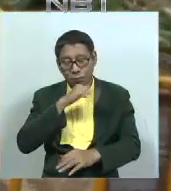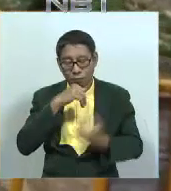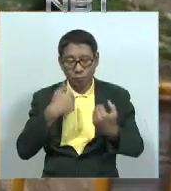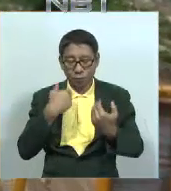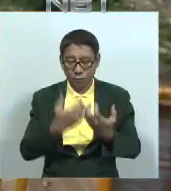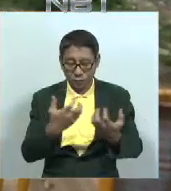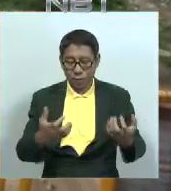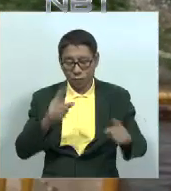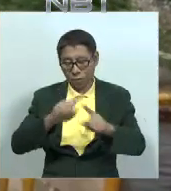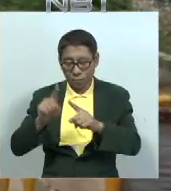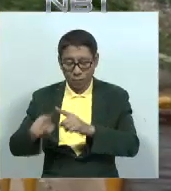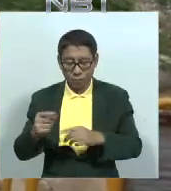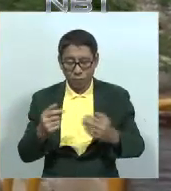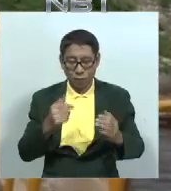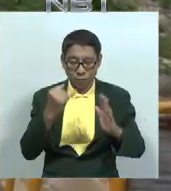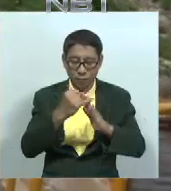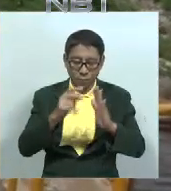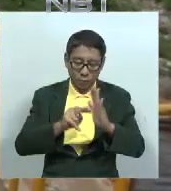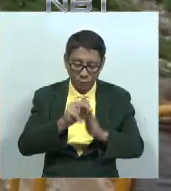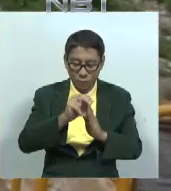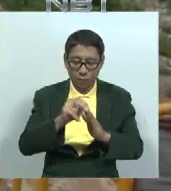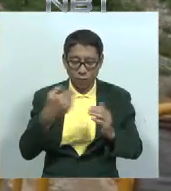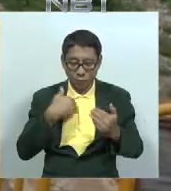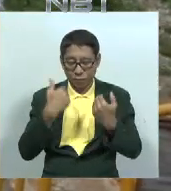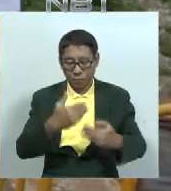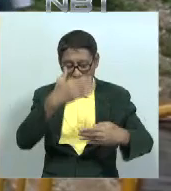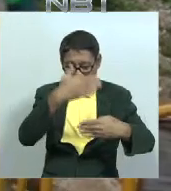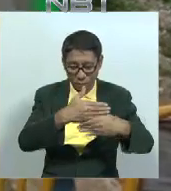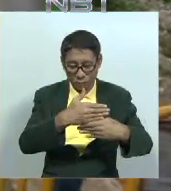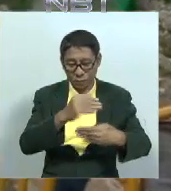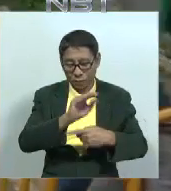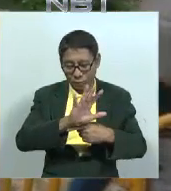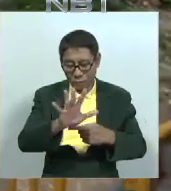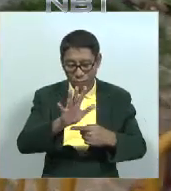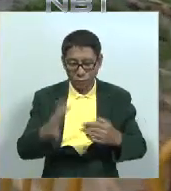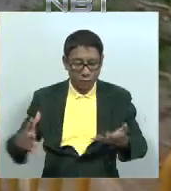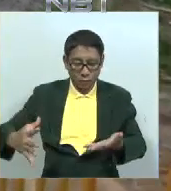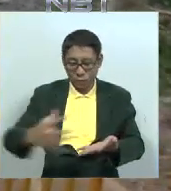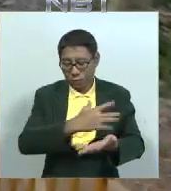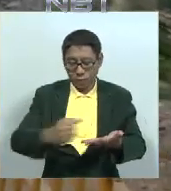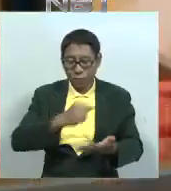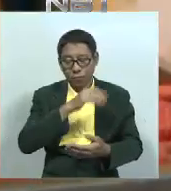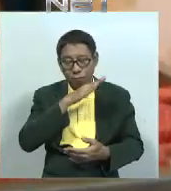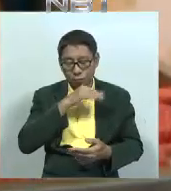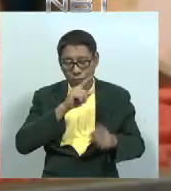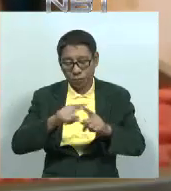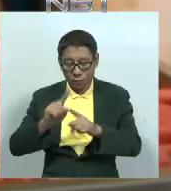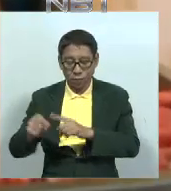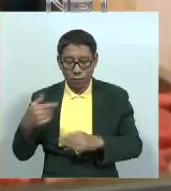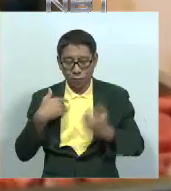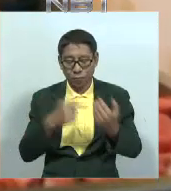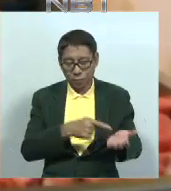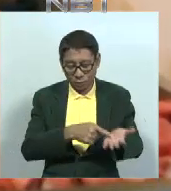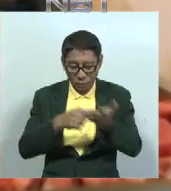วมไปถึงผลิตภัณฑ์จากสุกรเข้าออกในจังหวัดน่านทางด่านกักกันสัตว์5นะคะก็ได้ตรวจยึดผลิตภัณฑ์ที่มาจากสุกรได้หลายรายการแล้